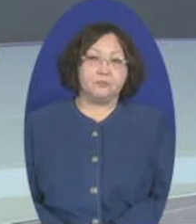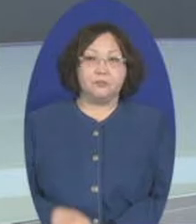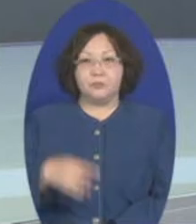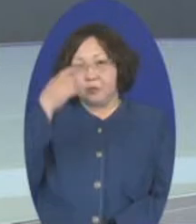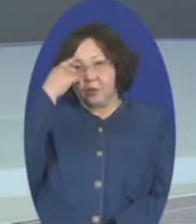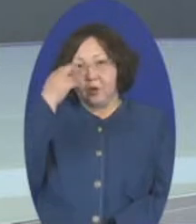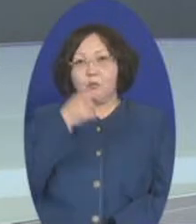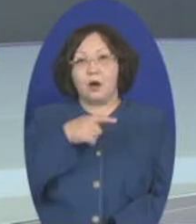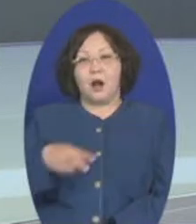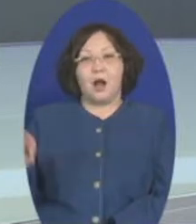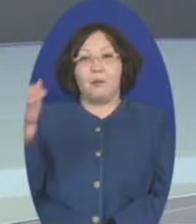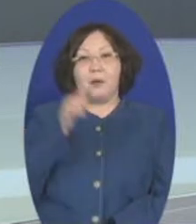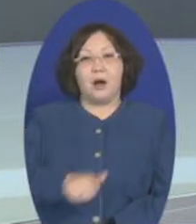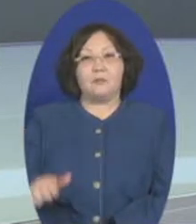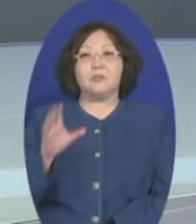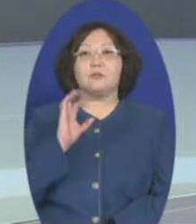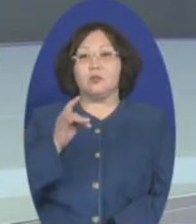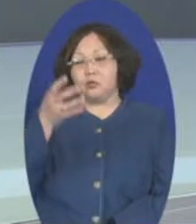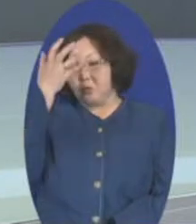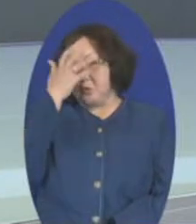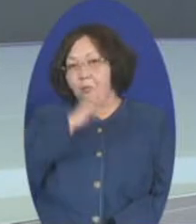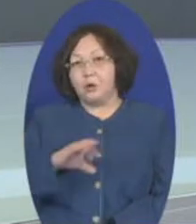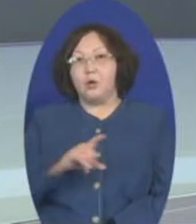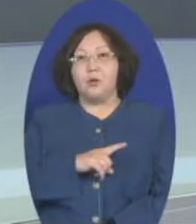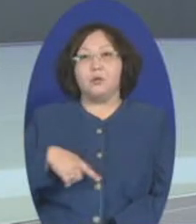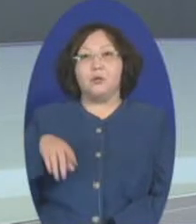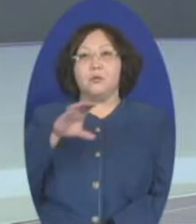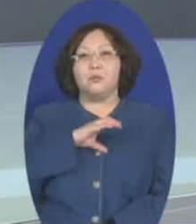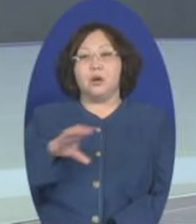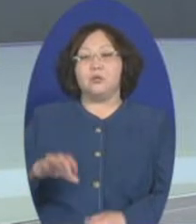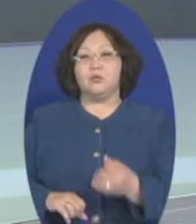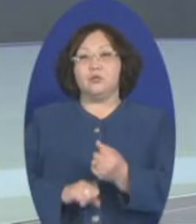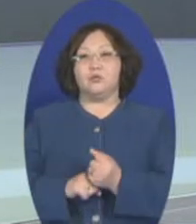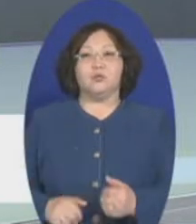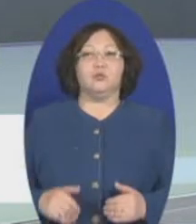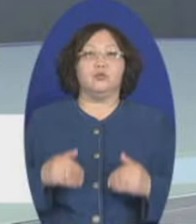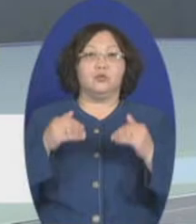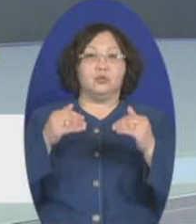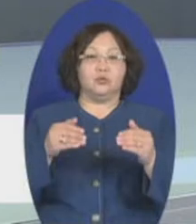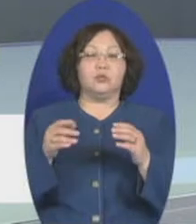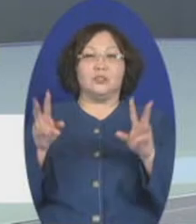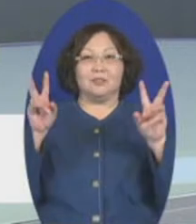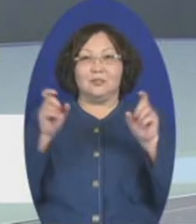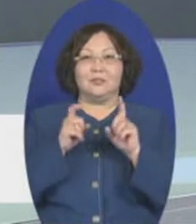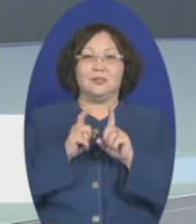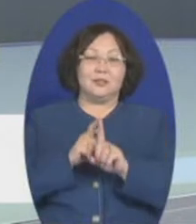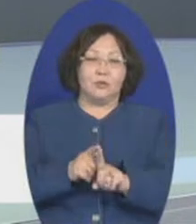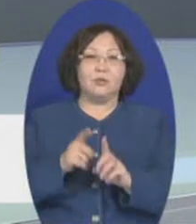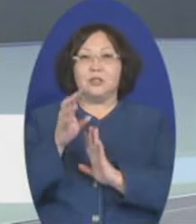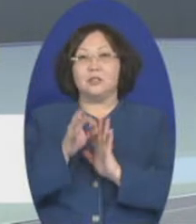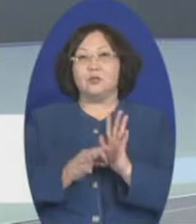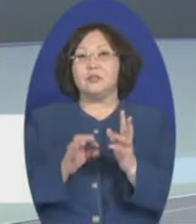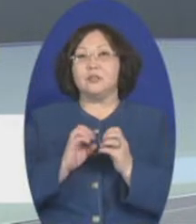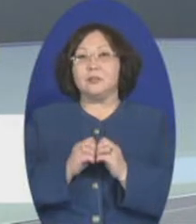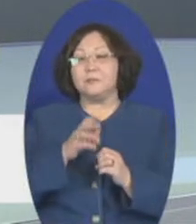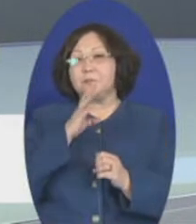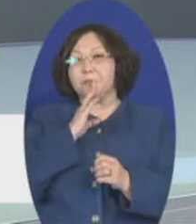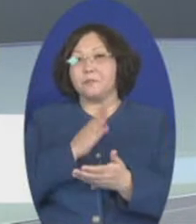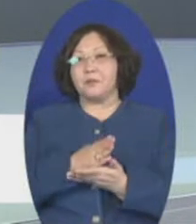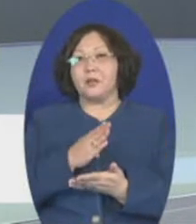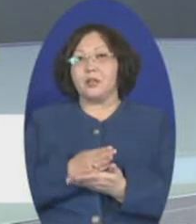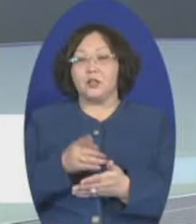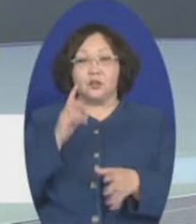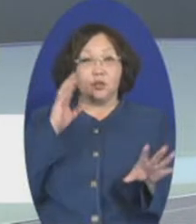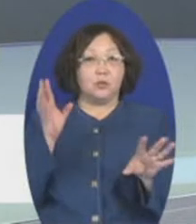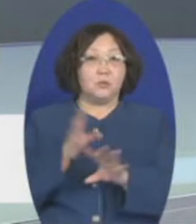Монголын програм хангамжийн салбар төр хувийн хөвшлийн түншлэлийг хөгжүүлэх стратеги сэдвтэ хилцүүлэг боллоо. Цахим хөгжил харилцаа холбооны яамнаас зохион